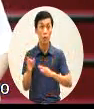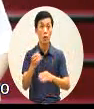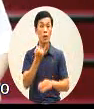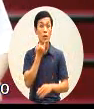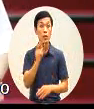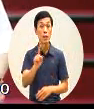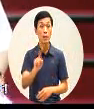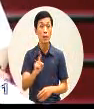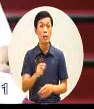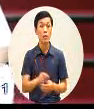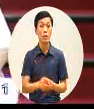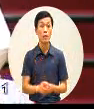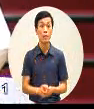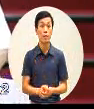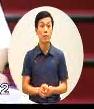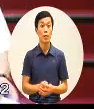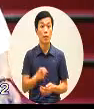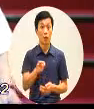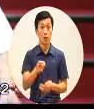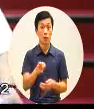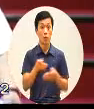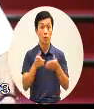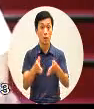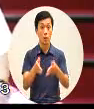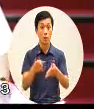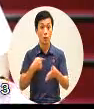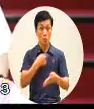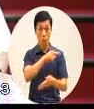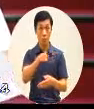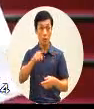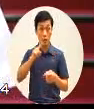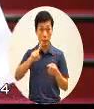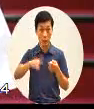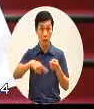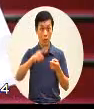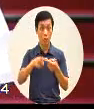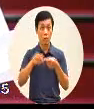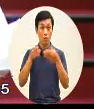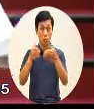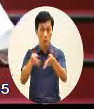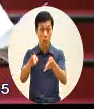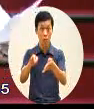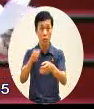当相关啦哈。把我们的应该去做的了哈，包括哈，